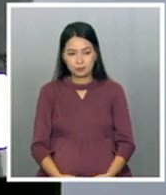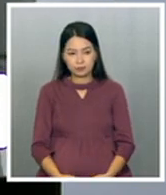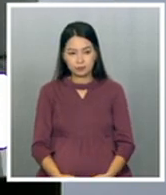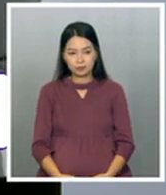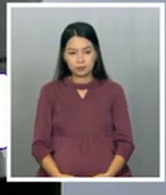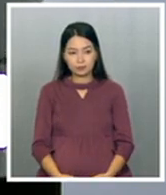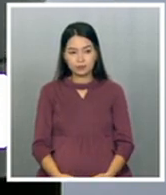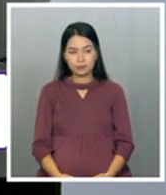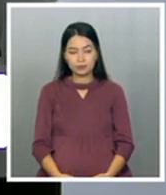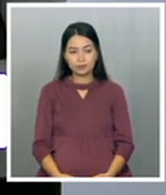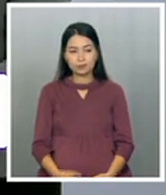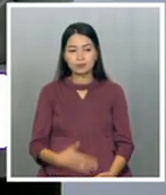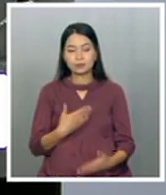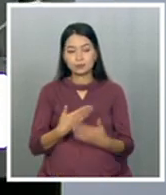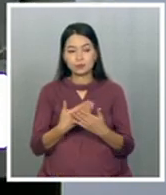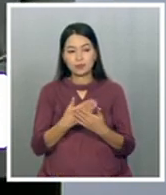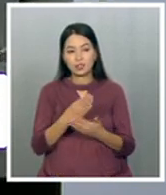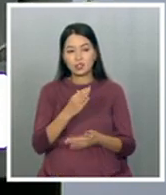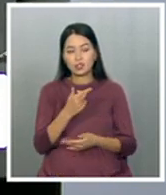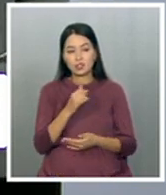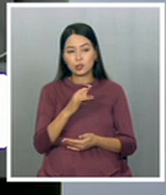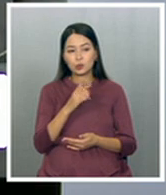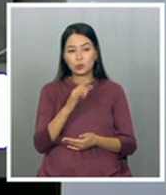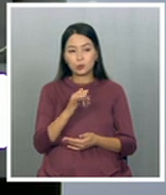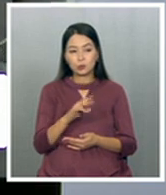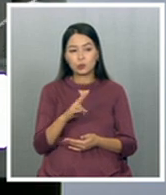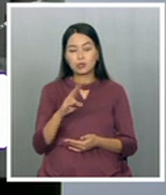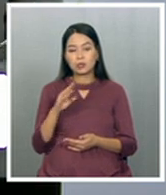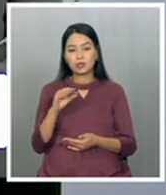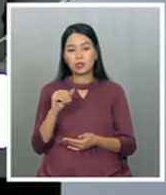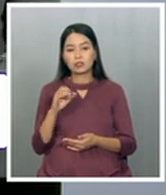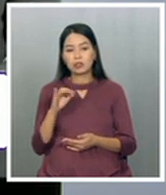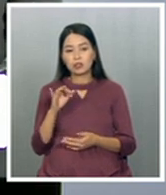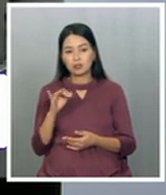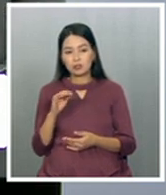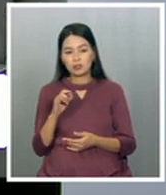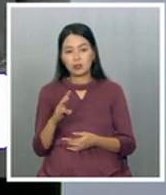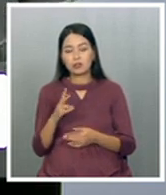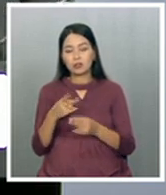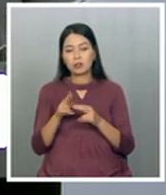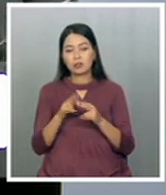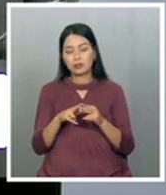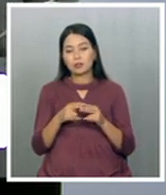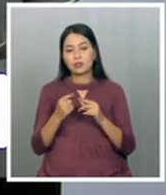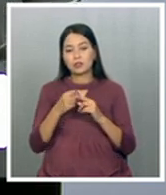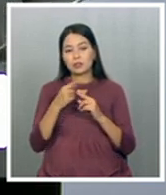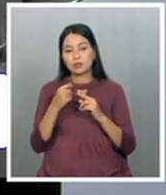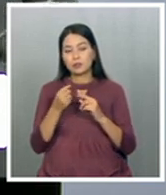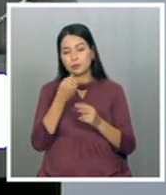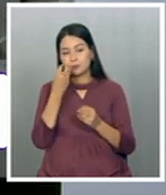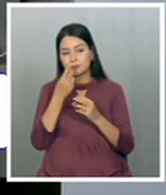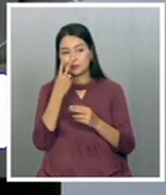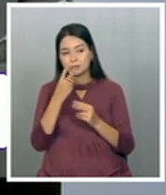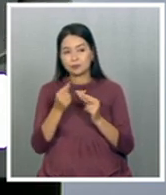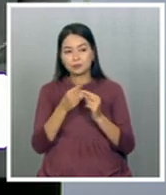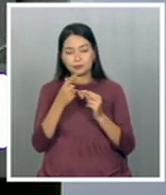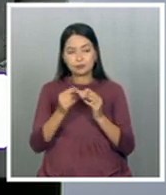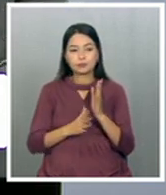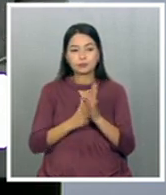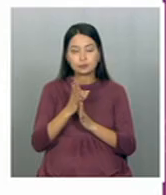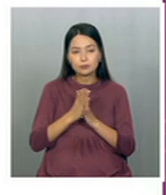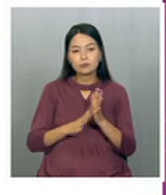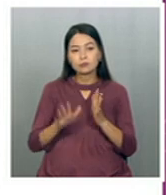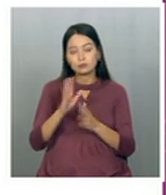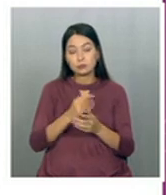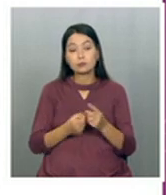Мысалы, шегіргіл және де тасжарған өсімдіктерін қарайтын болсаңыздар, олардың жапырақ тақтасында және де күлтелерінде түктер пайда